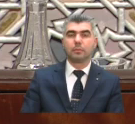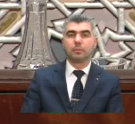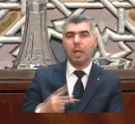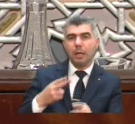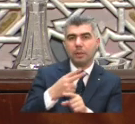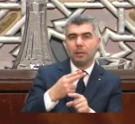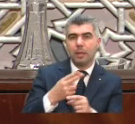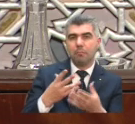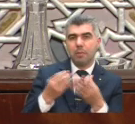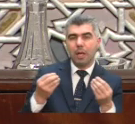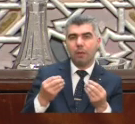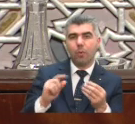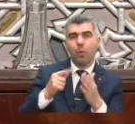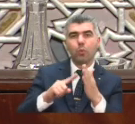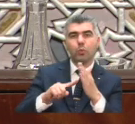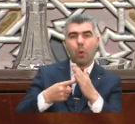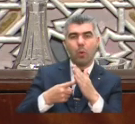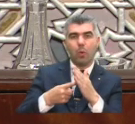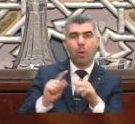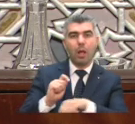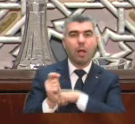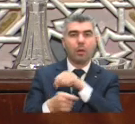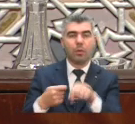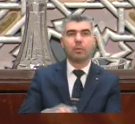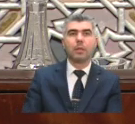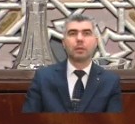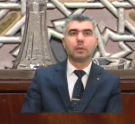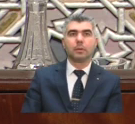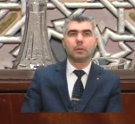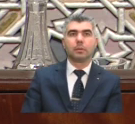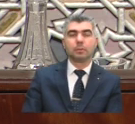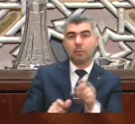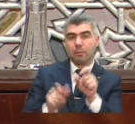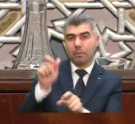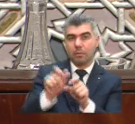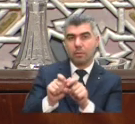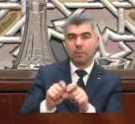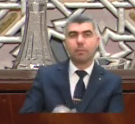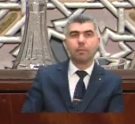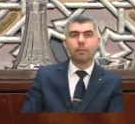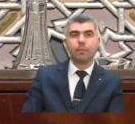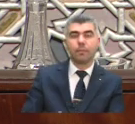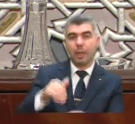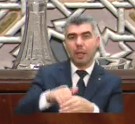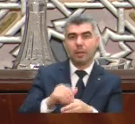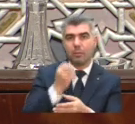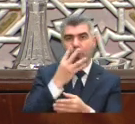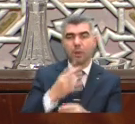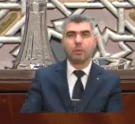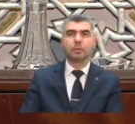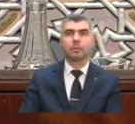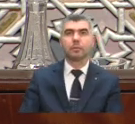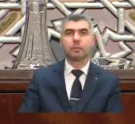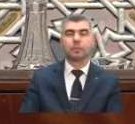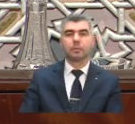الانقطاعات المتكررة للتيار الكهربائي بالعالم القروي للسيدات والسادة النواب المحترمين من الفريق الاشتراكي.